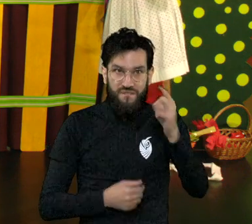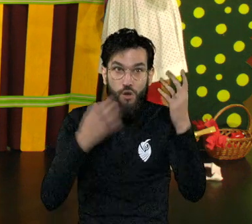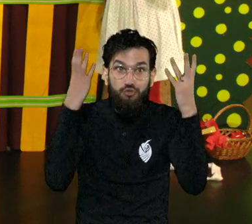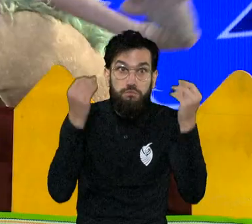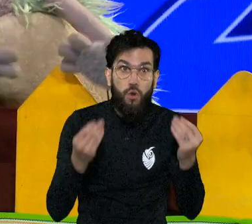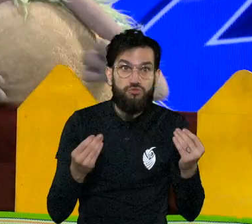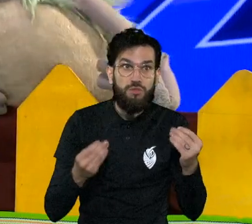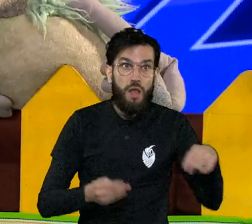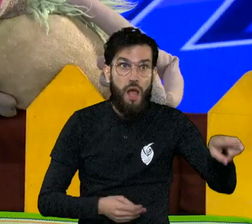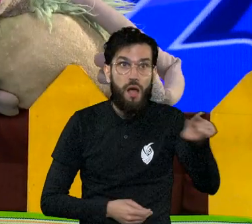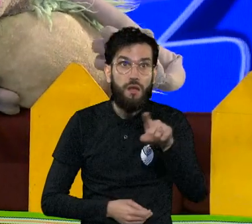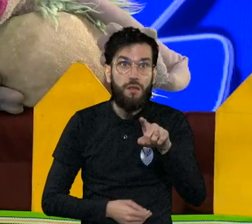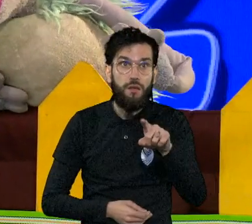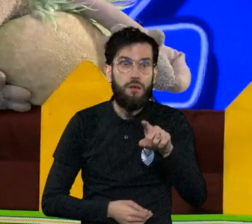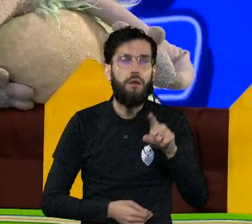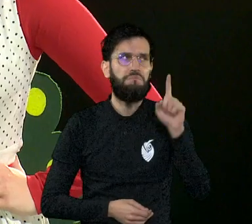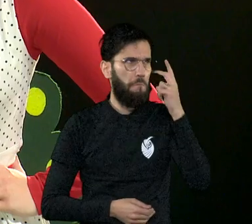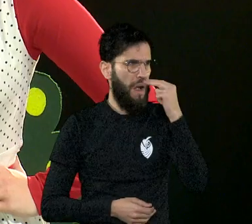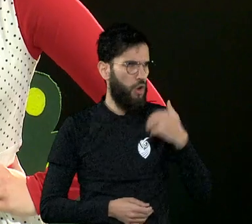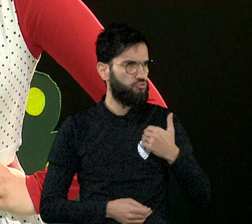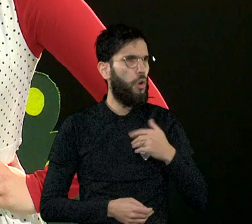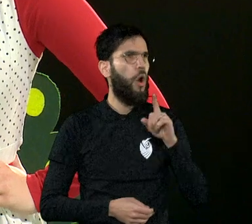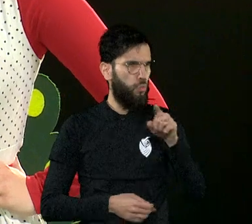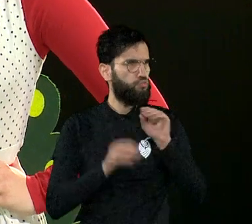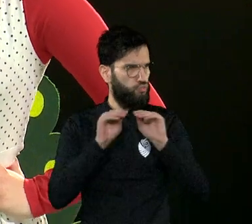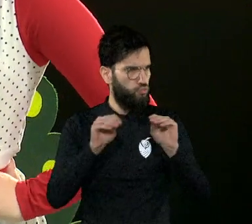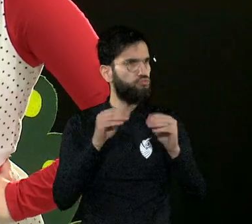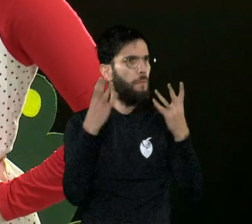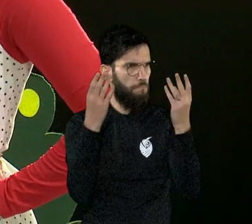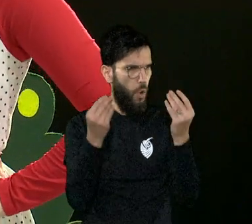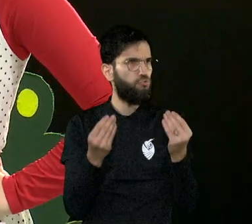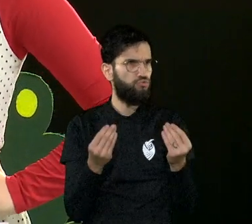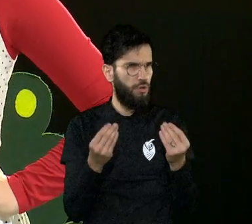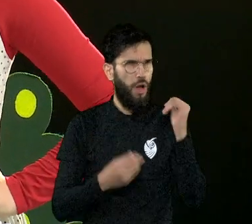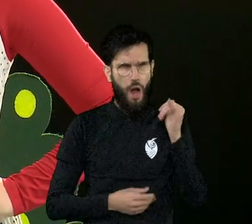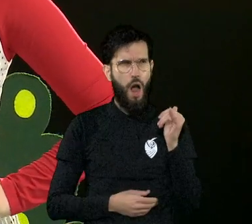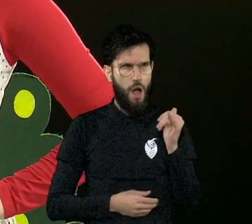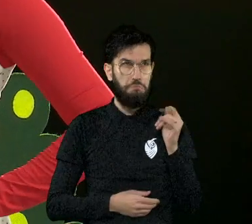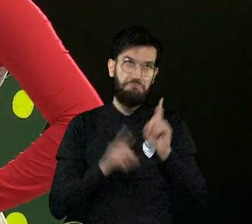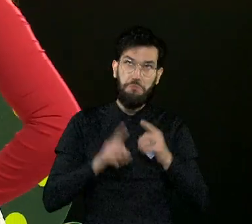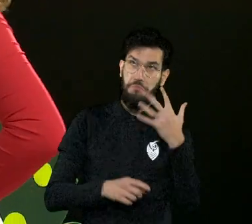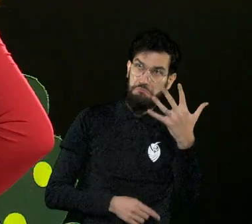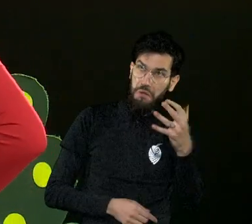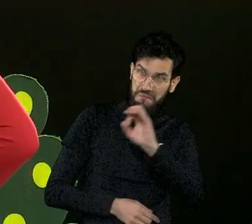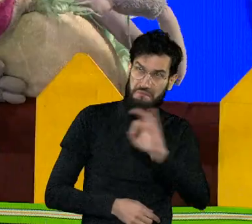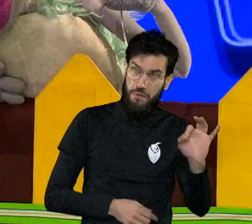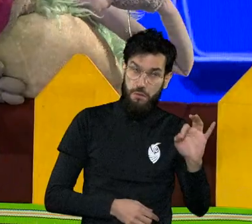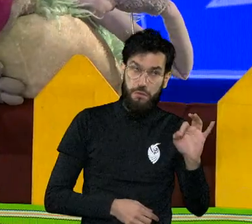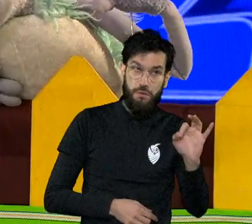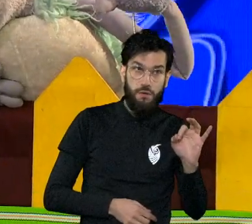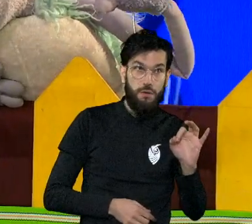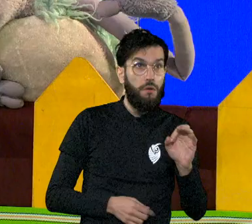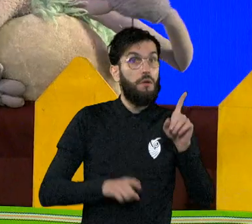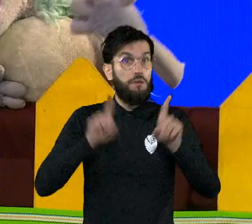kamoši? No, škôlkari sa už väčšinou učia počítať, takže niektorí možno už dopäť vedia. Tak tí,